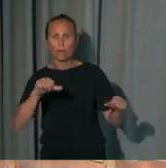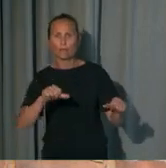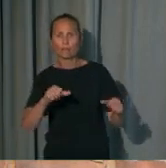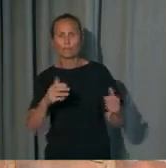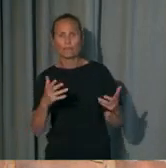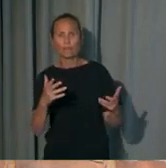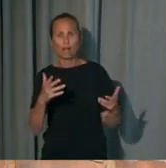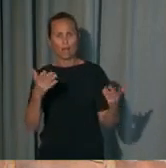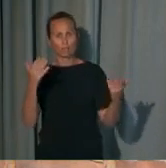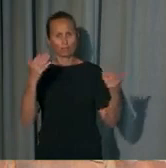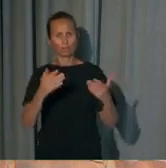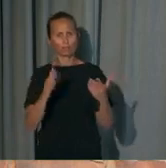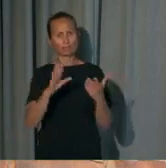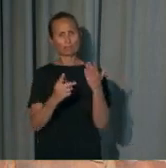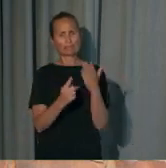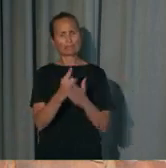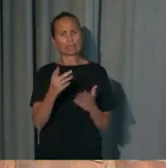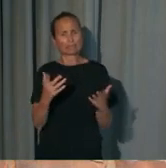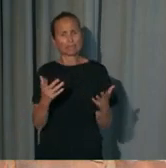Hva tenker dere